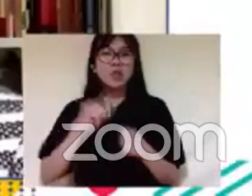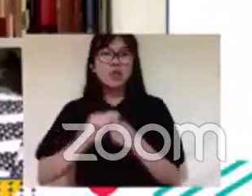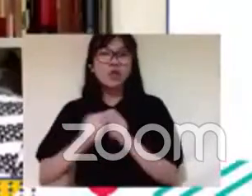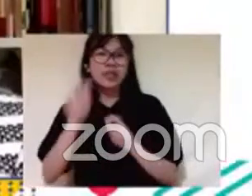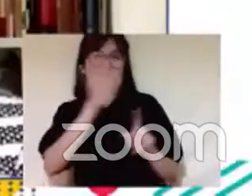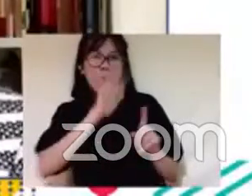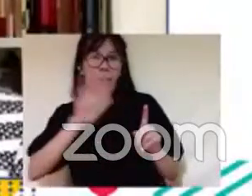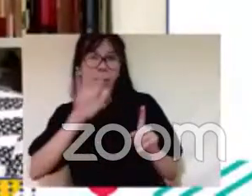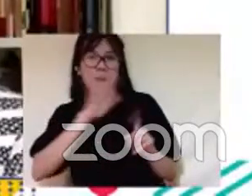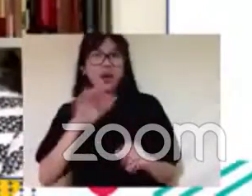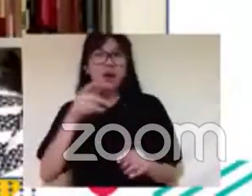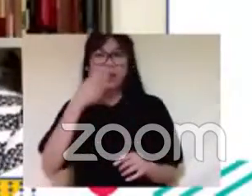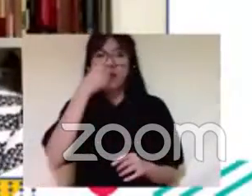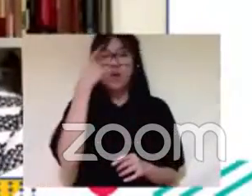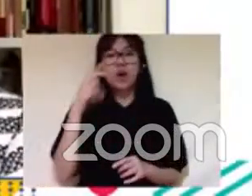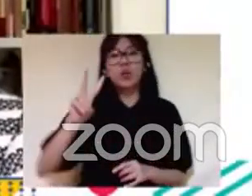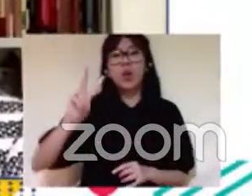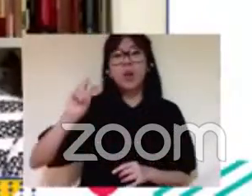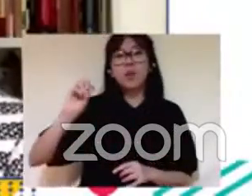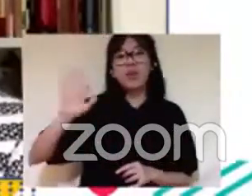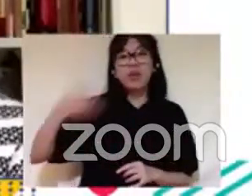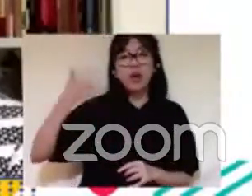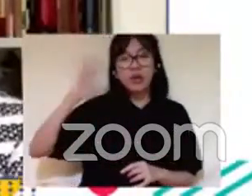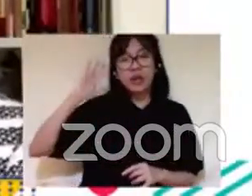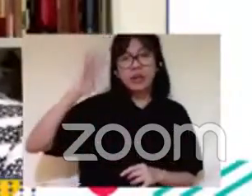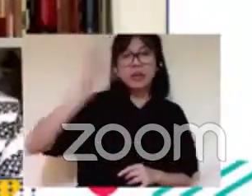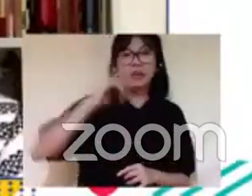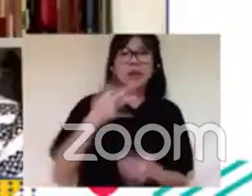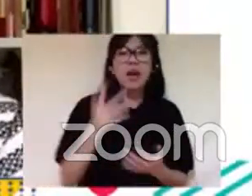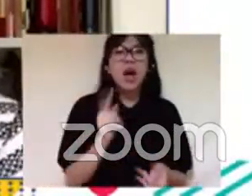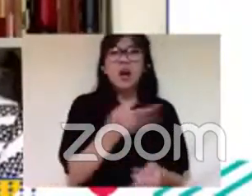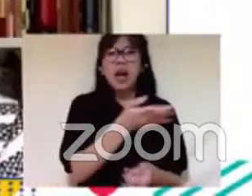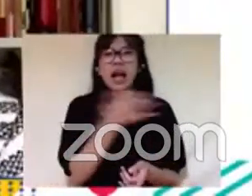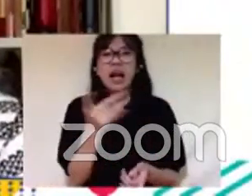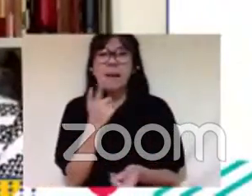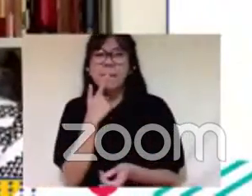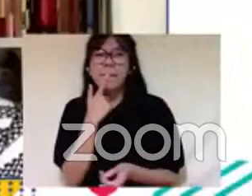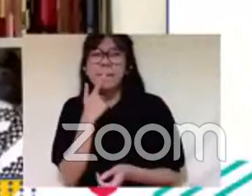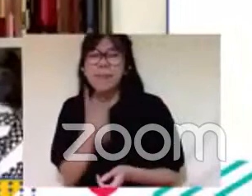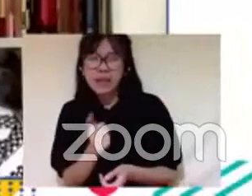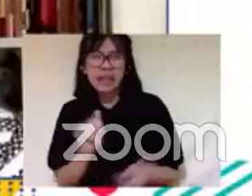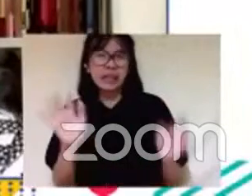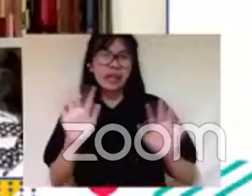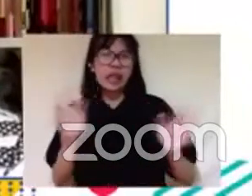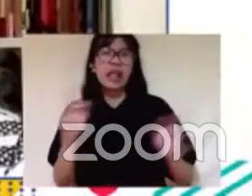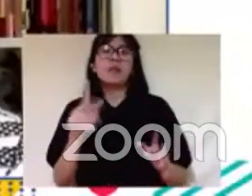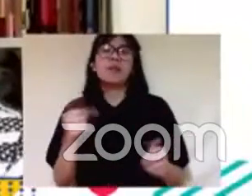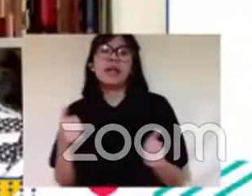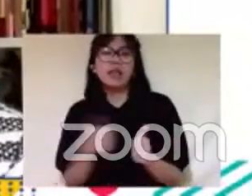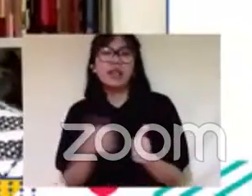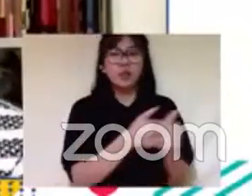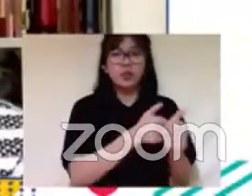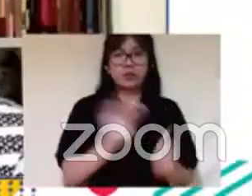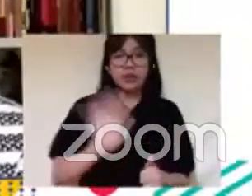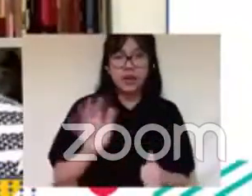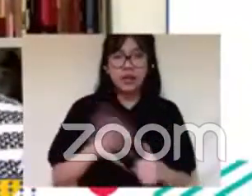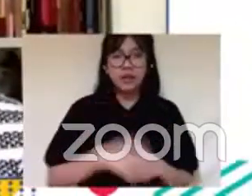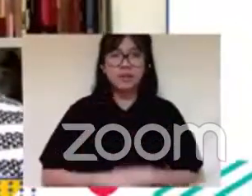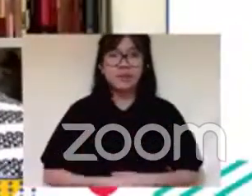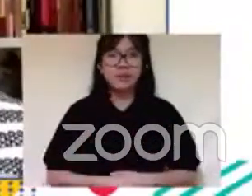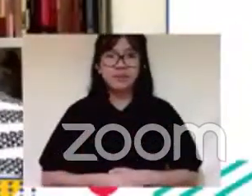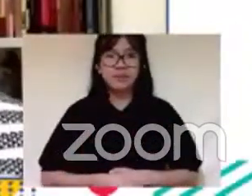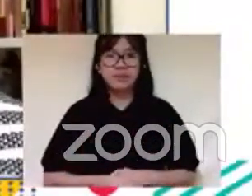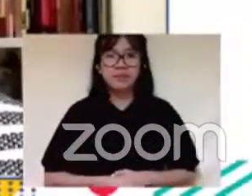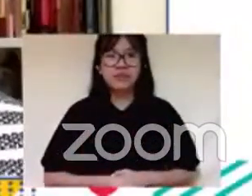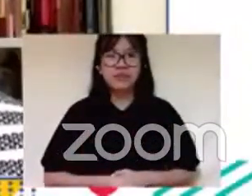seperti apa, dan lain-lain. Itu kalau misalnya tidak terlalu penting, nggak usah diikuti. Tapi pada dasarnya memang Mas Alvin